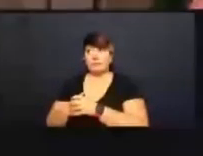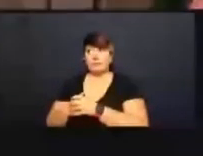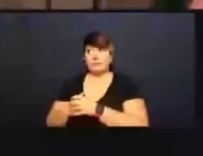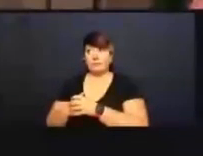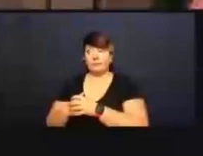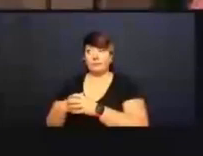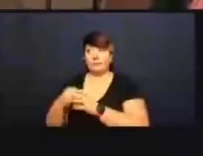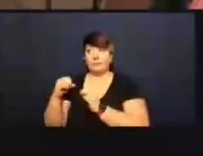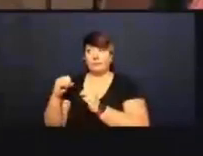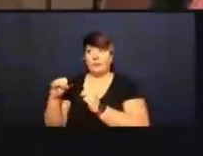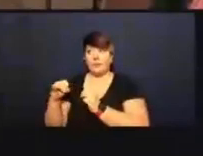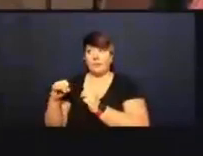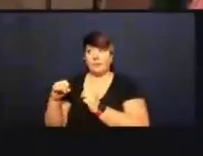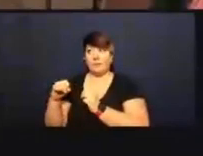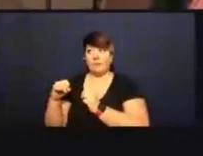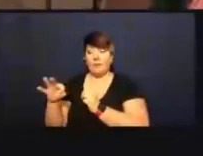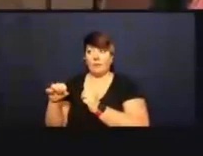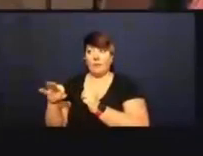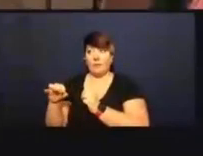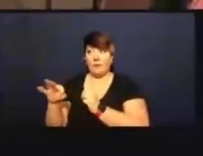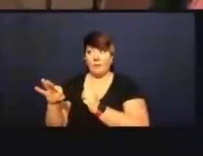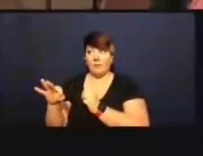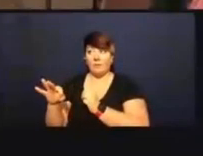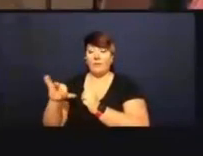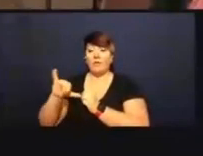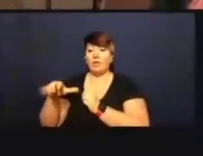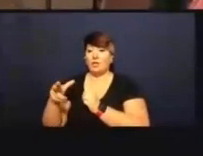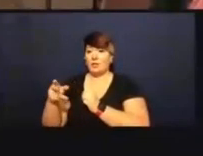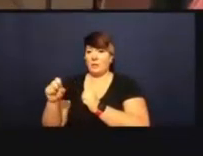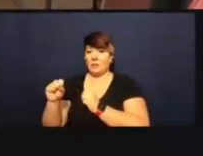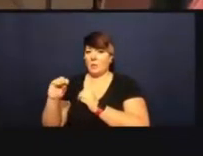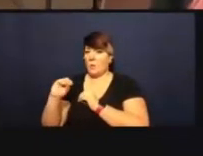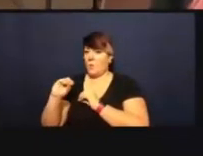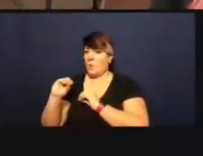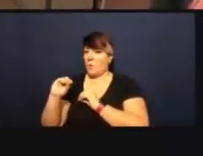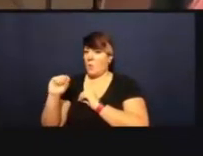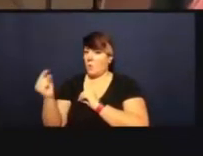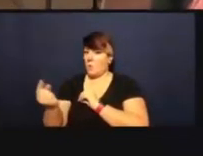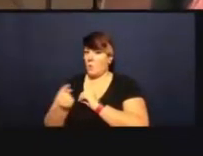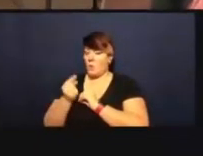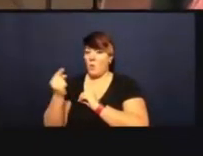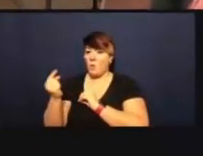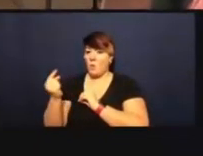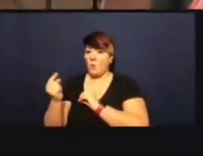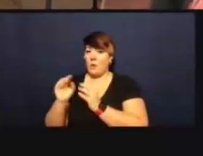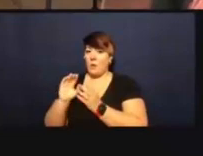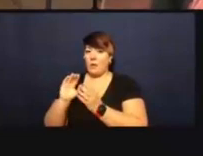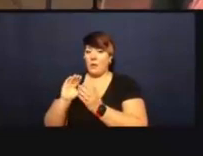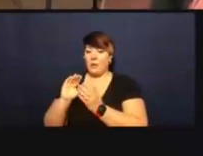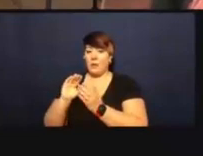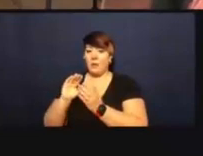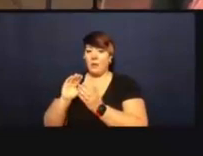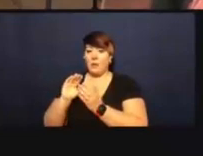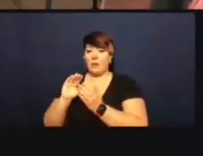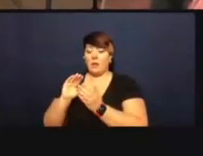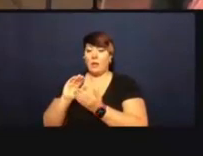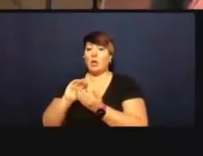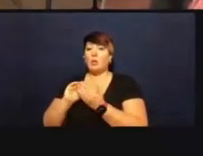Iwapo JCPS itakuwa